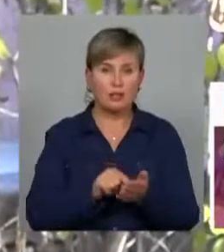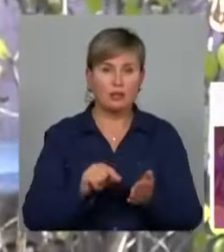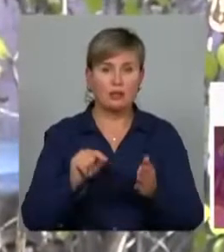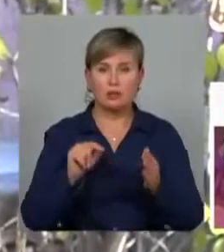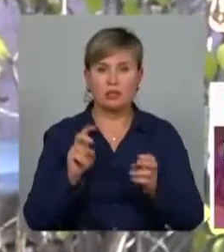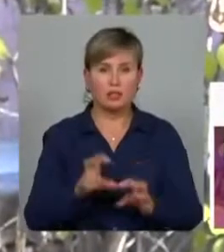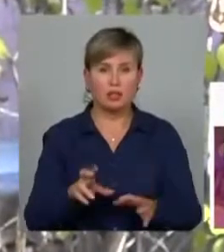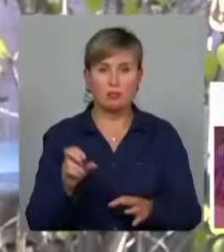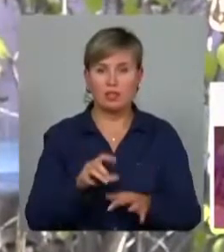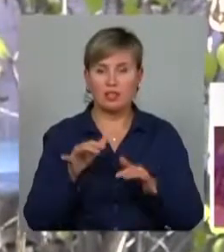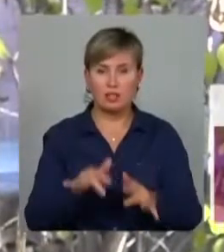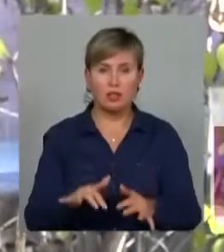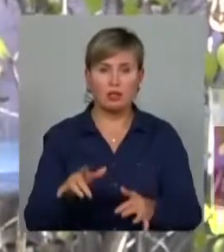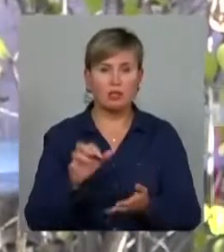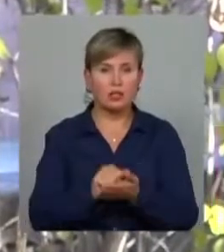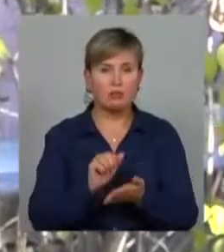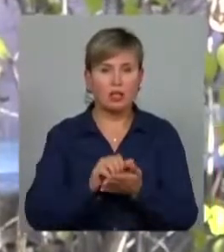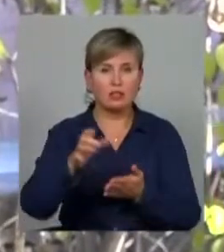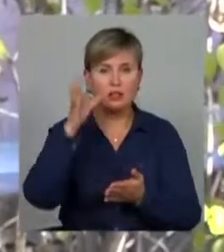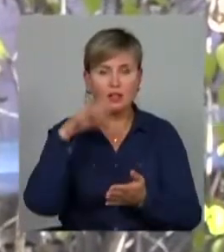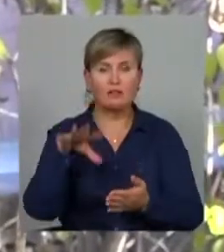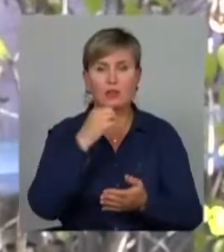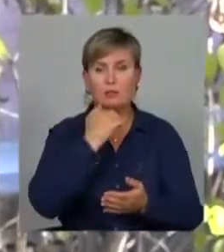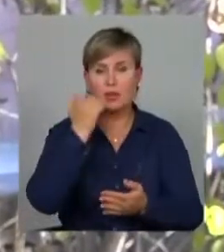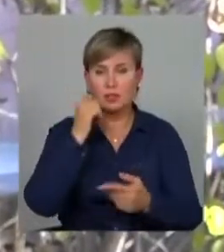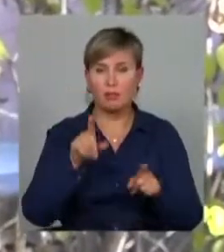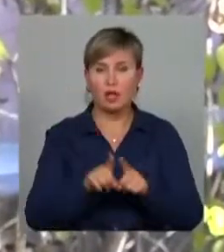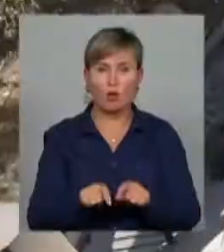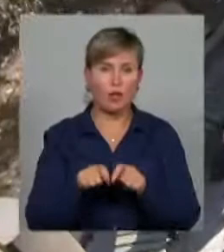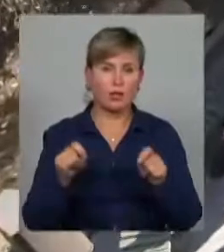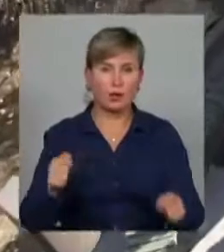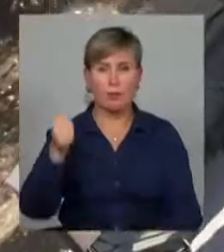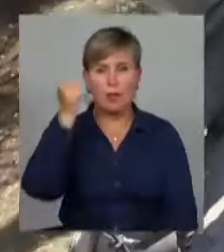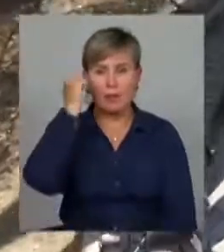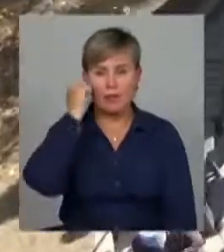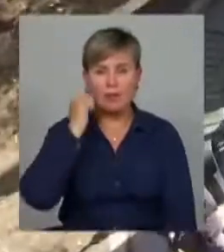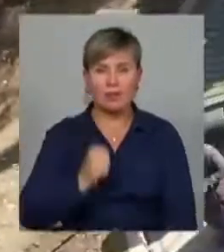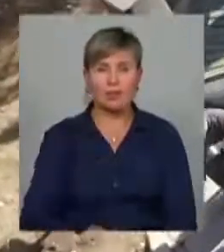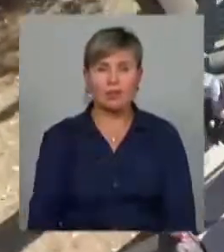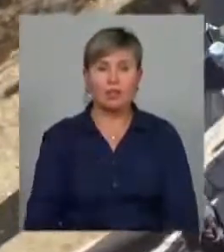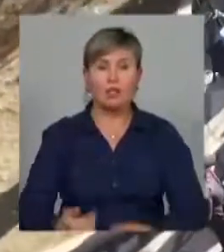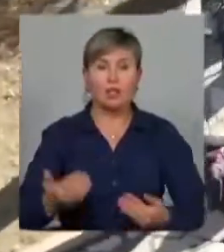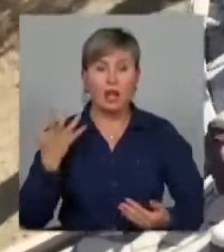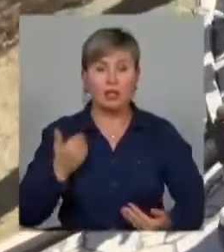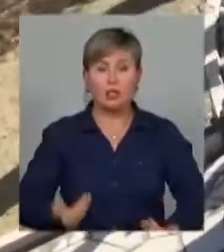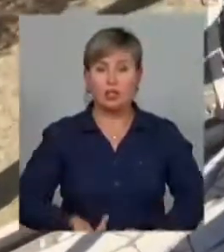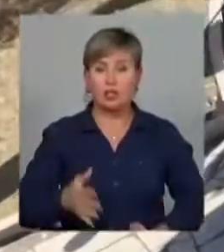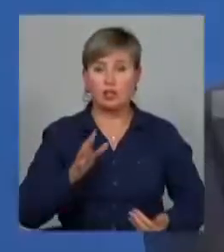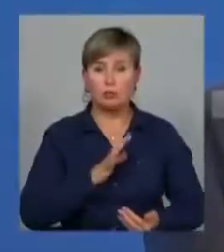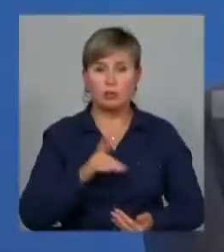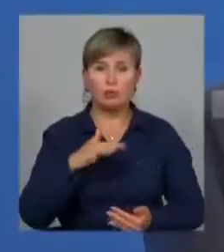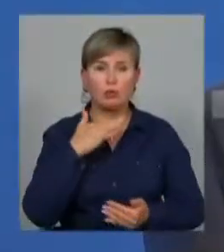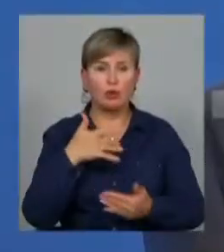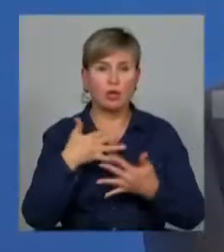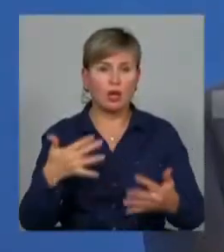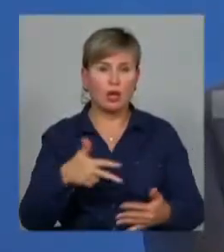Дедушка занимался наукой. Я хочу поблагодарить всех за открытие такого памятника. При жизни Нуртас Ондасынов был награжден